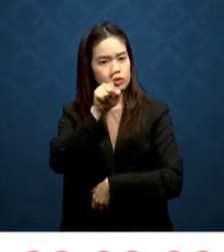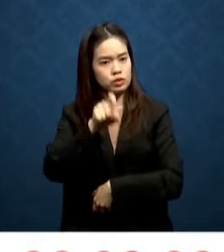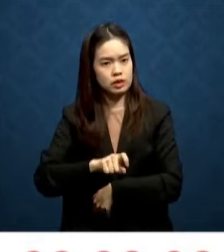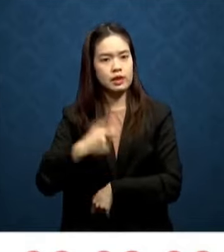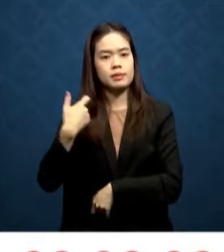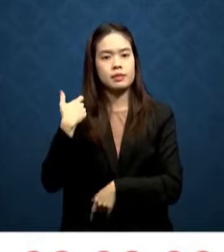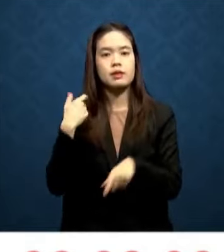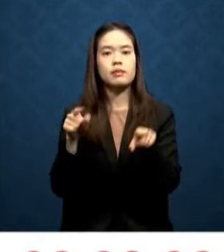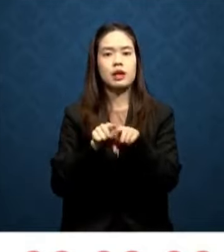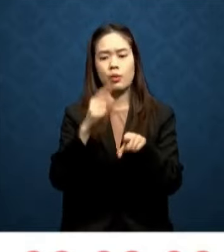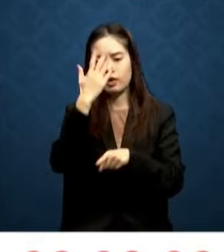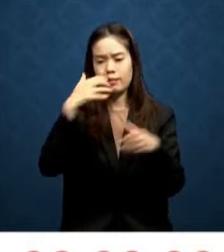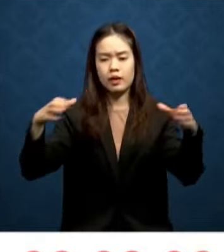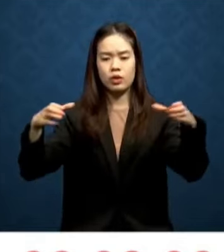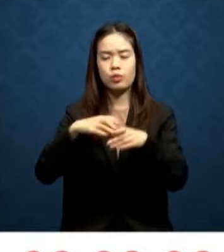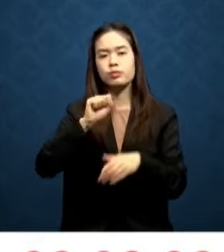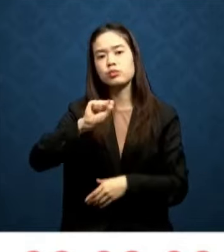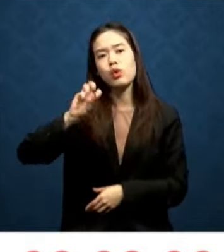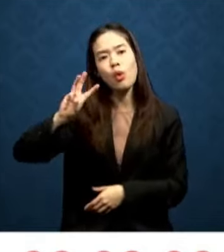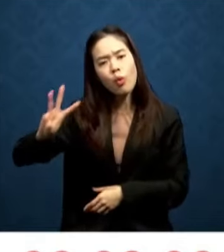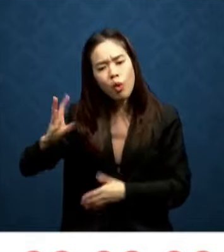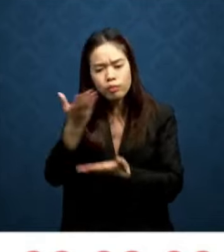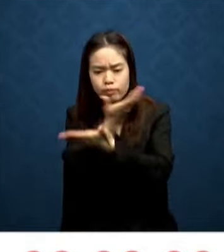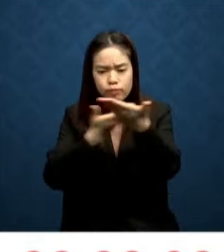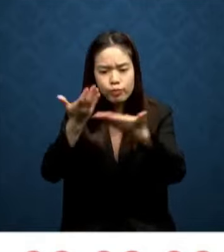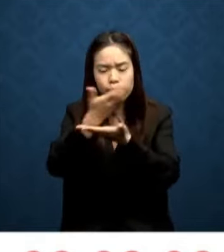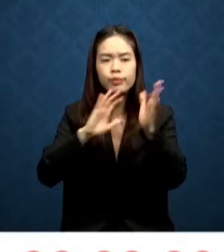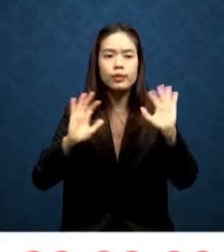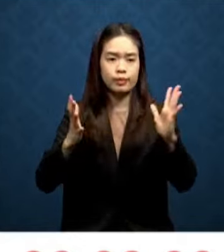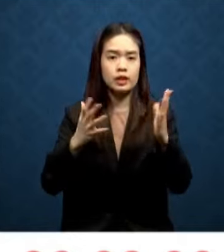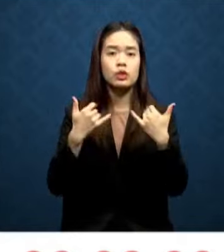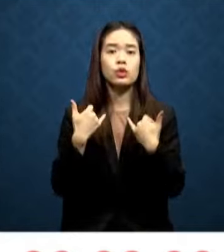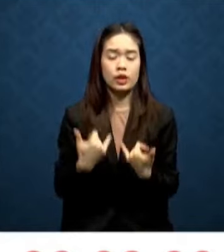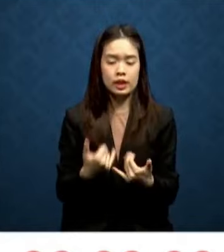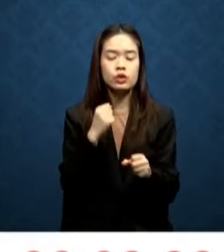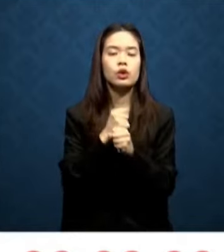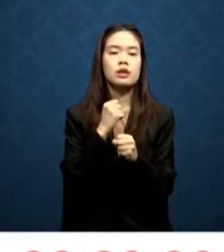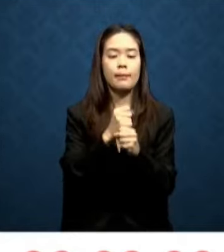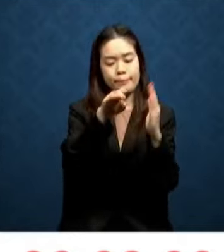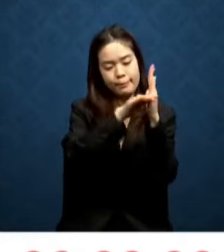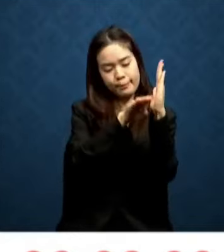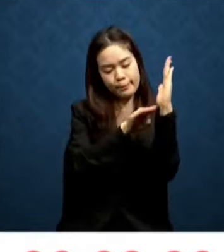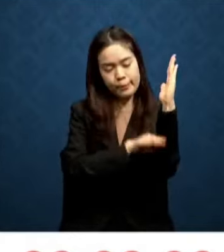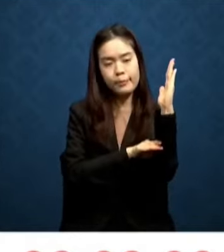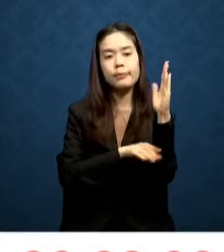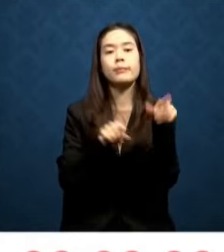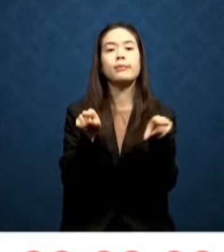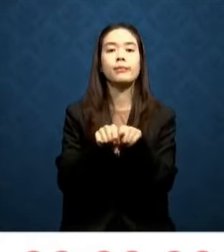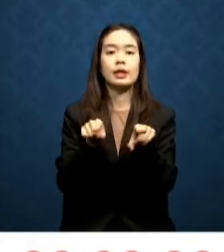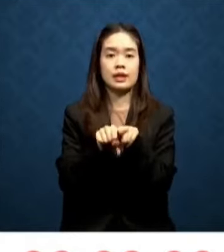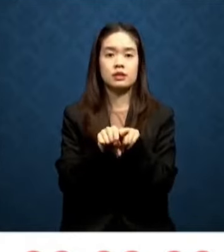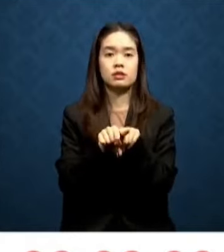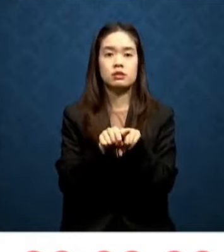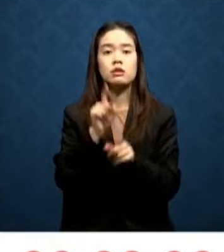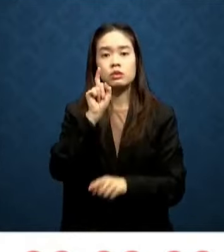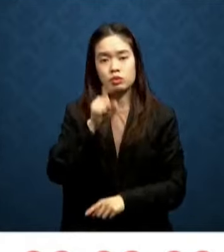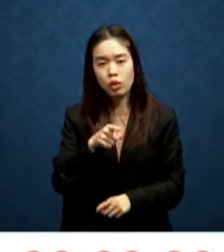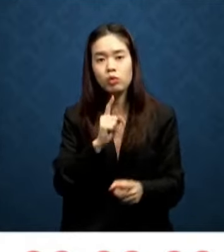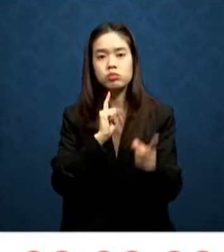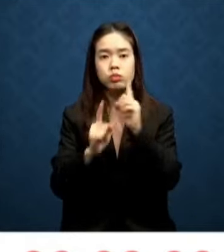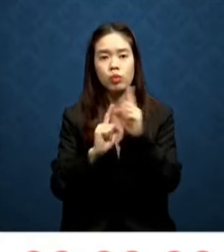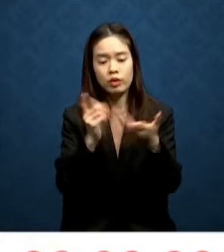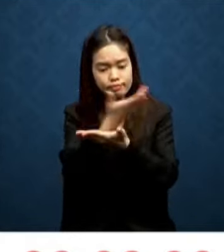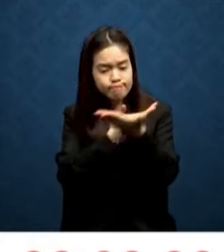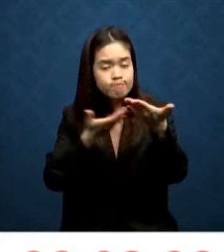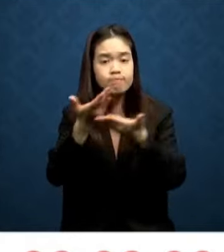ต่อเราได้นะฮะดังนั้นมันไม่พ้นวิสัยที่เราจะต้องดำเนินการมันไม่พ้นวิสัยที่เราจะต้อง พิจารณาพินิจให้รอบค